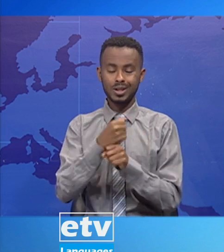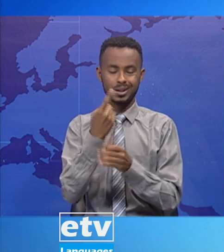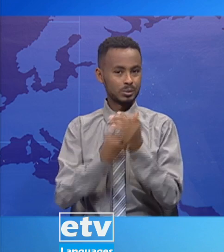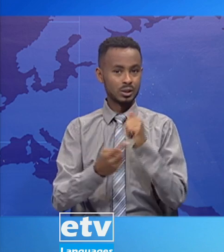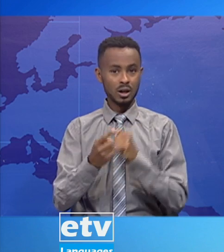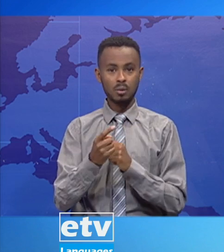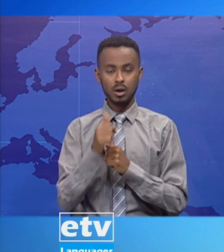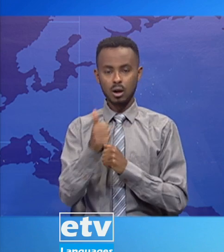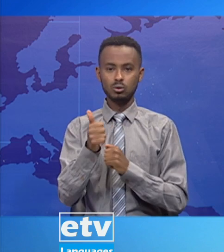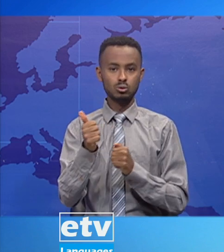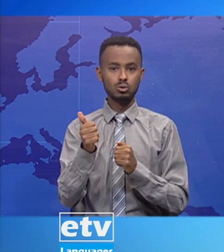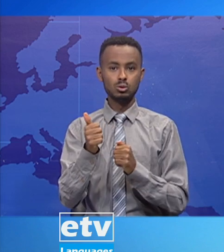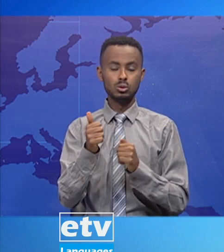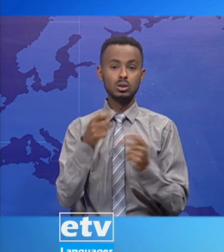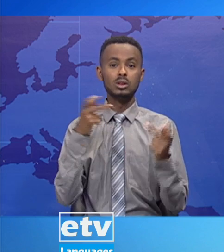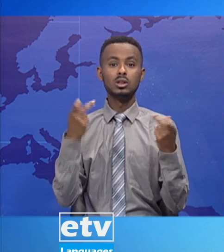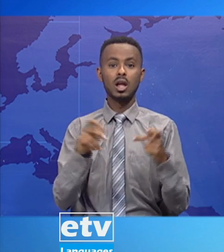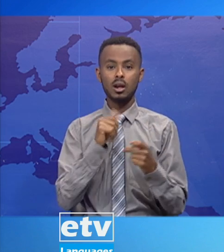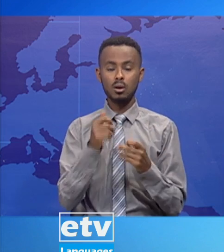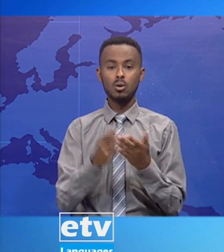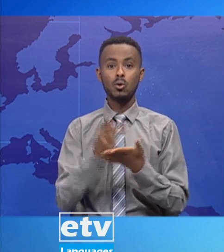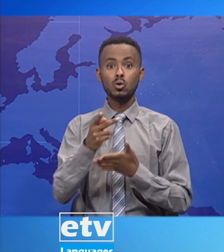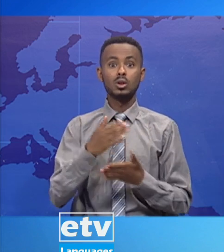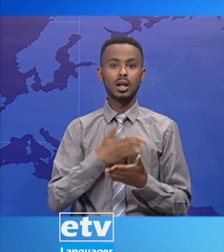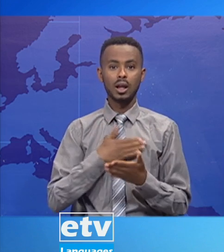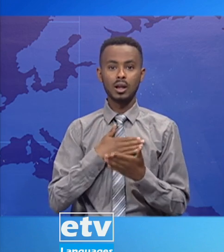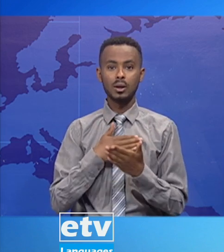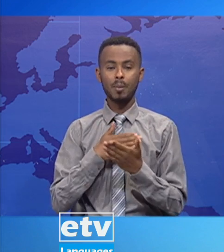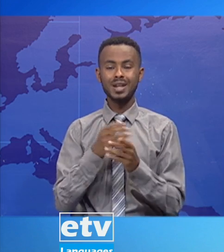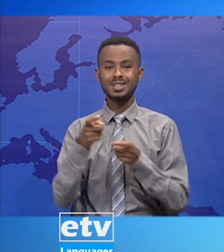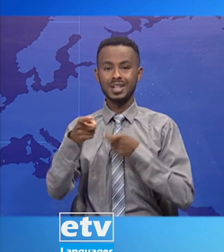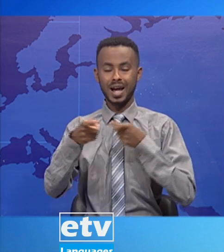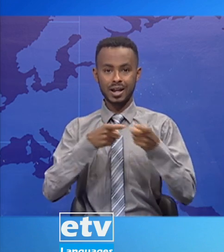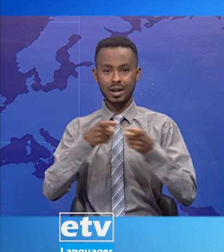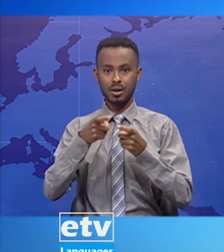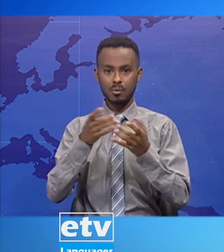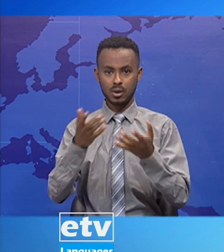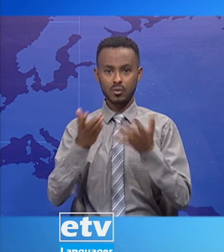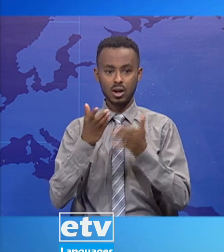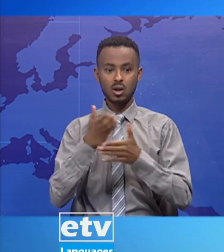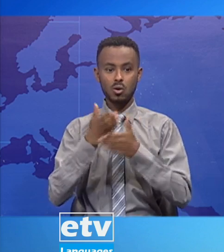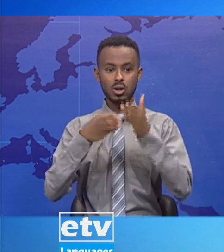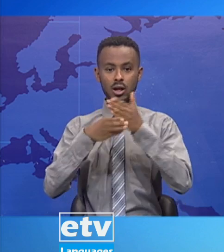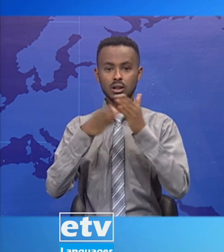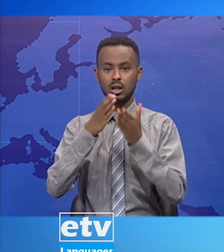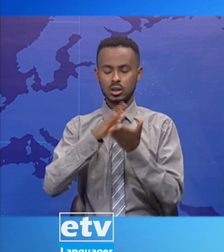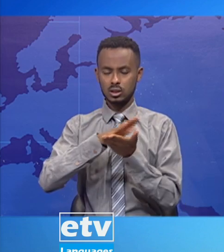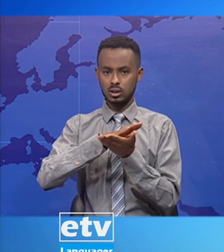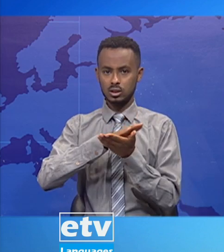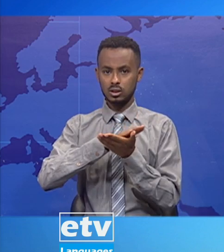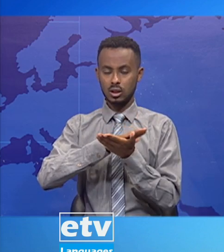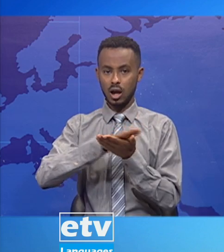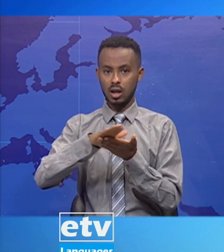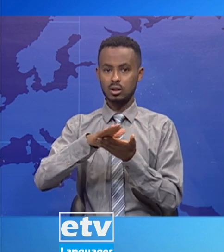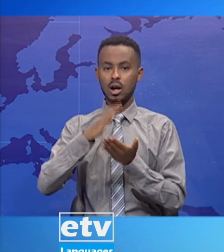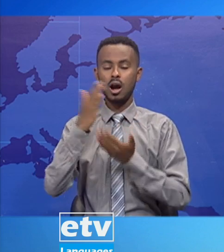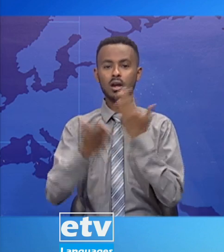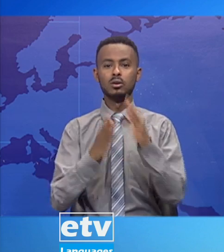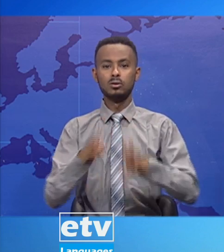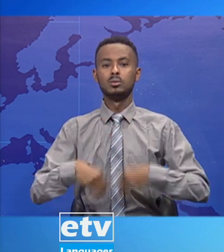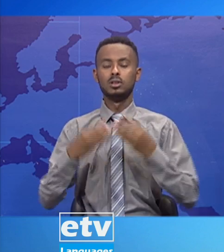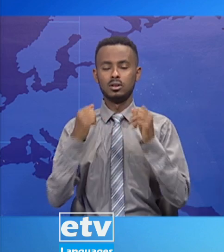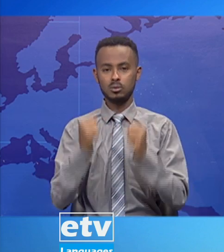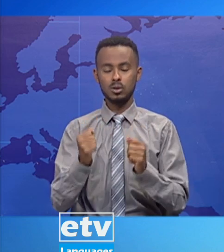በራሱ ግብ አይደለም። ፕሮጀክቶቻችንን ማስተዳደር፣ በተፈለጋቸው ደረጃ ጥራት አገልግሎት መስጠት